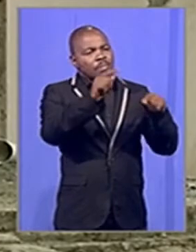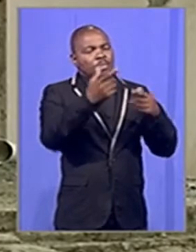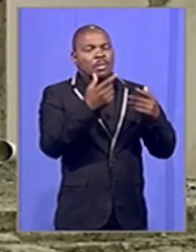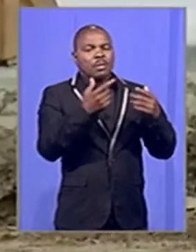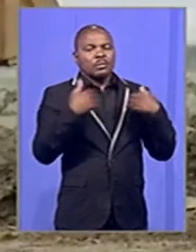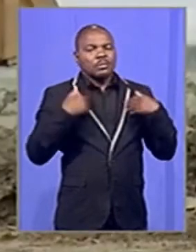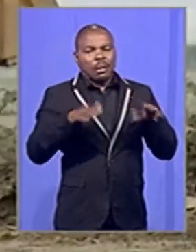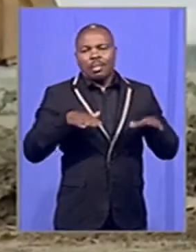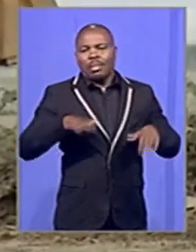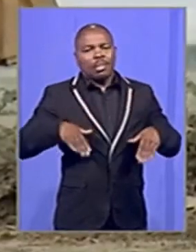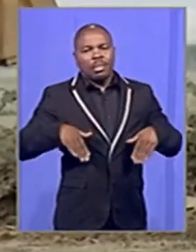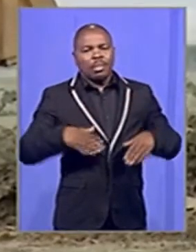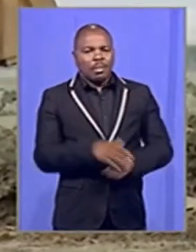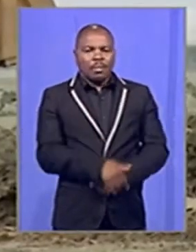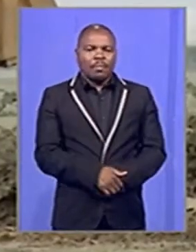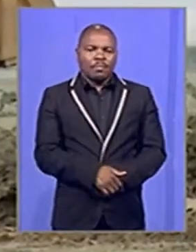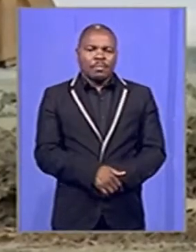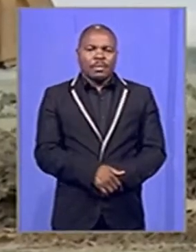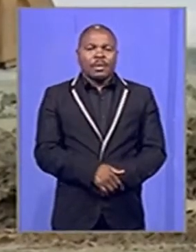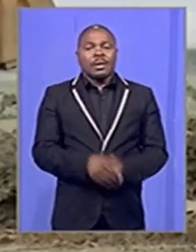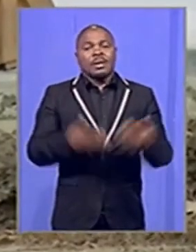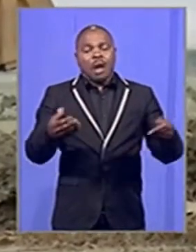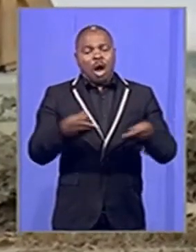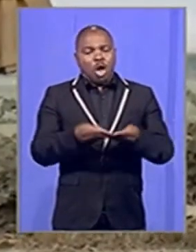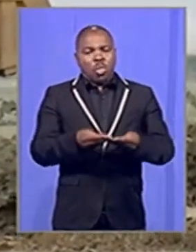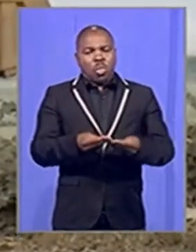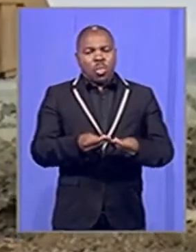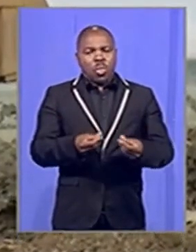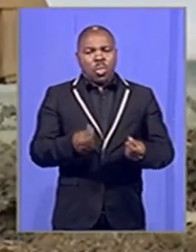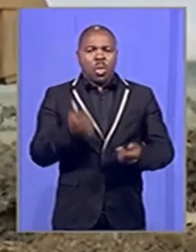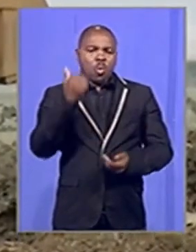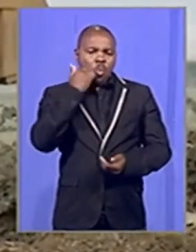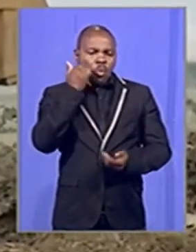ga ise a simolole go agiwa mme seretse sone se